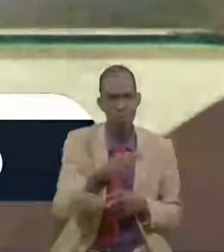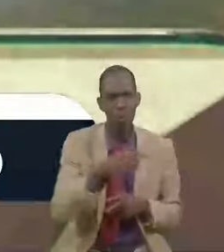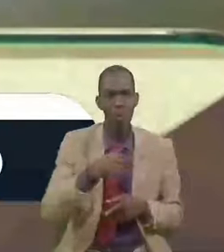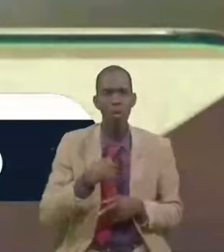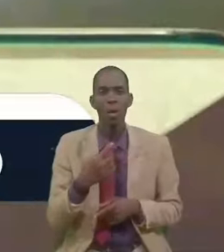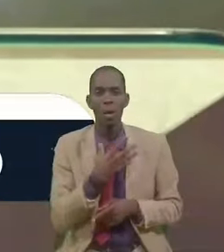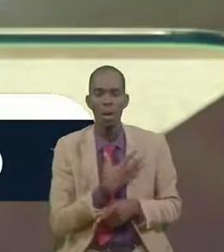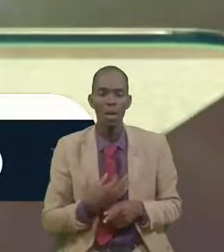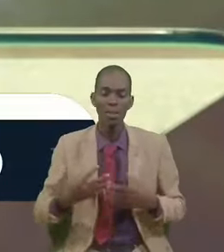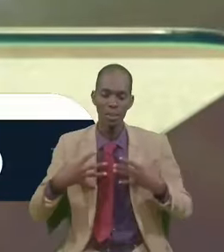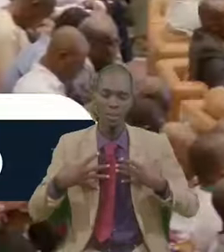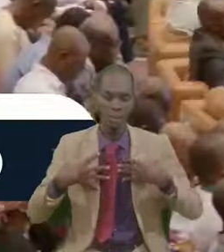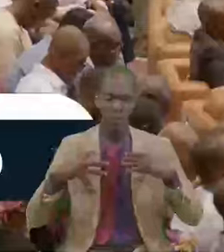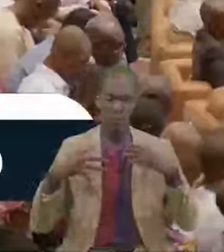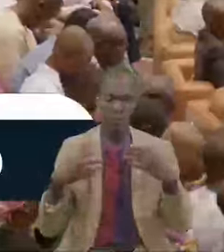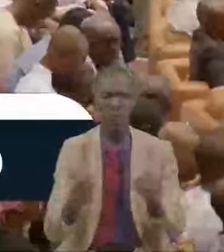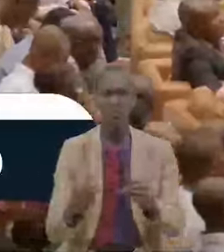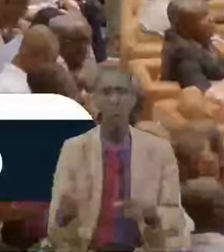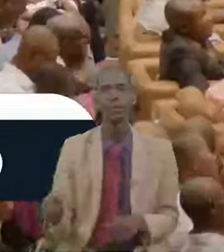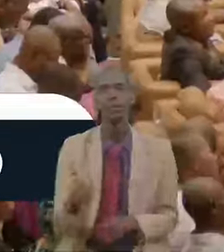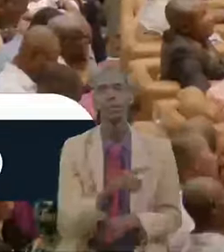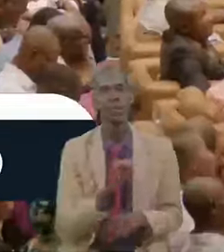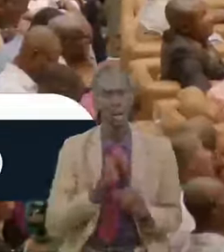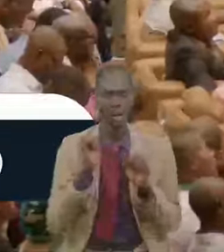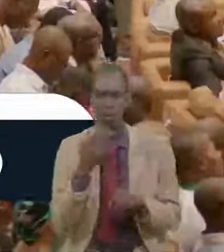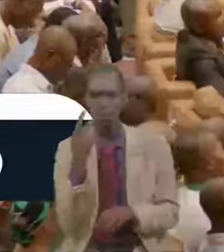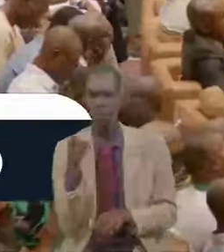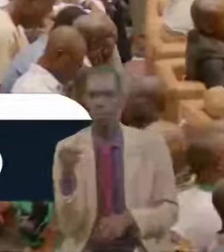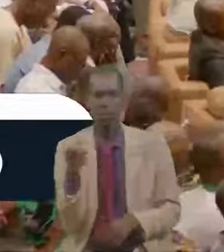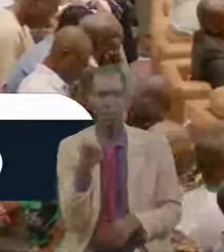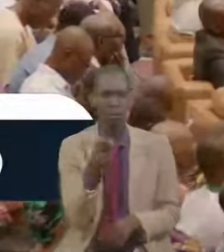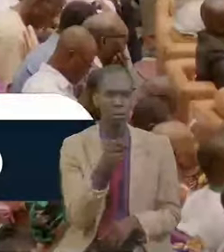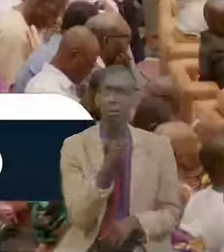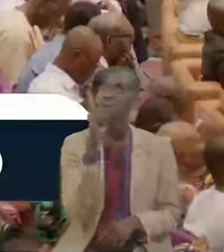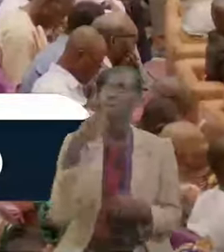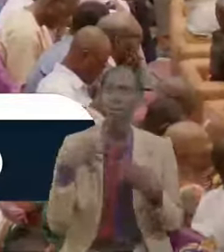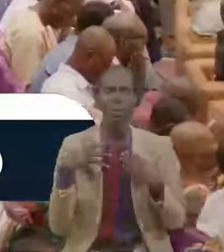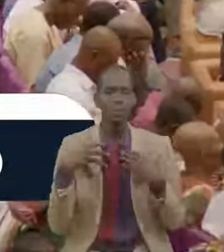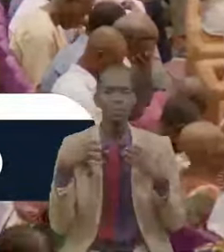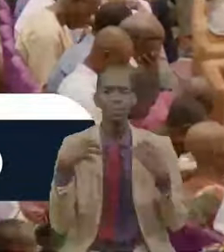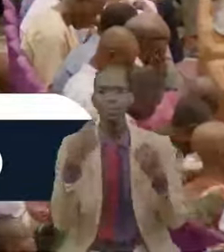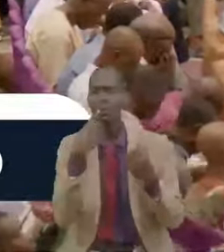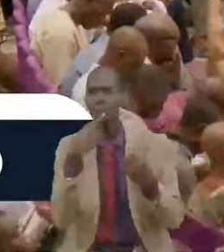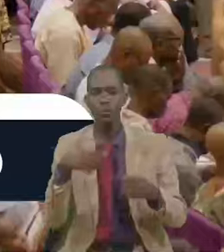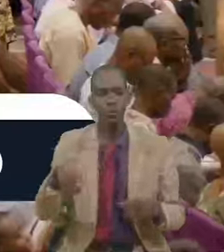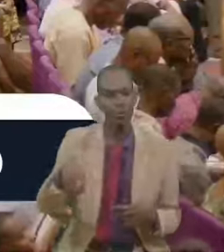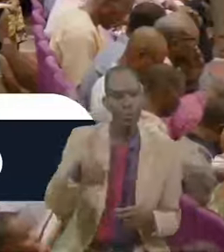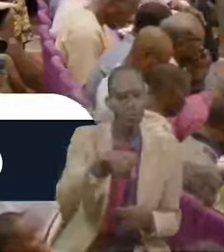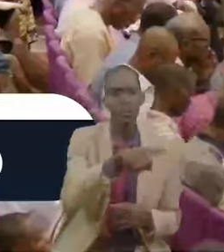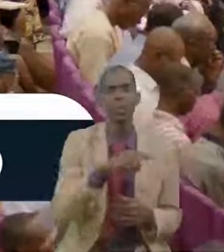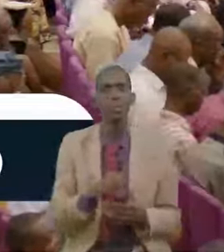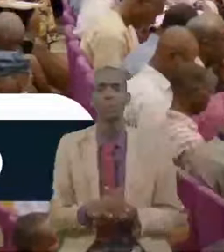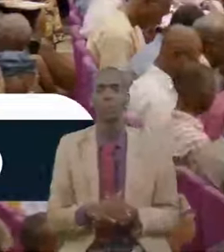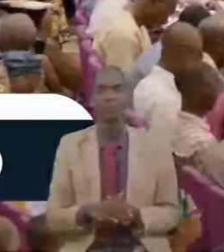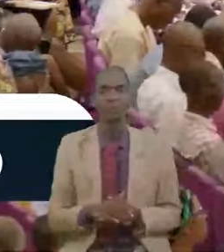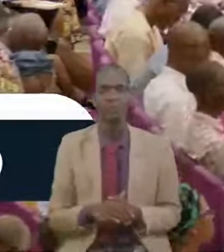Il envoya sa parole et les guérit. Je peux les voir là-bas, il est guéri. Voici la guérison là-bas, il est